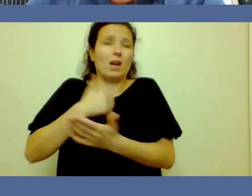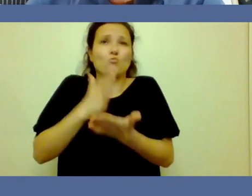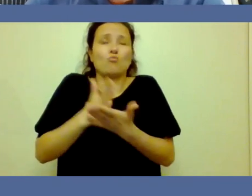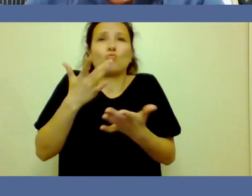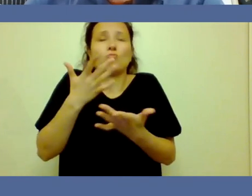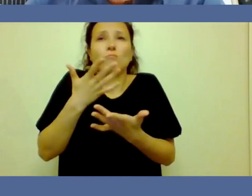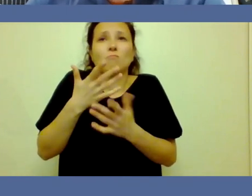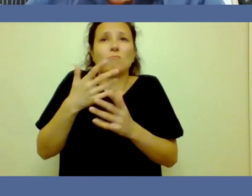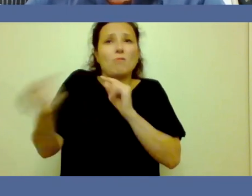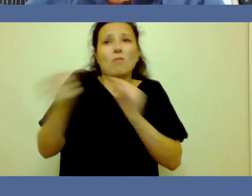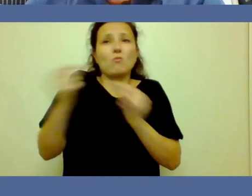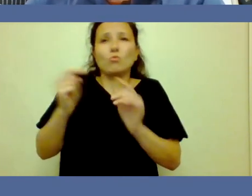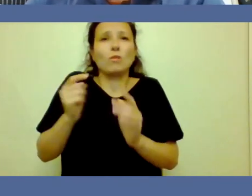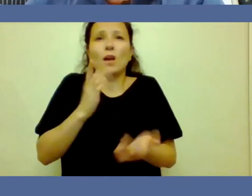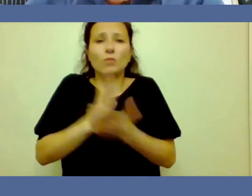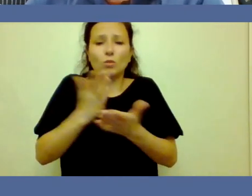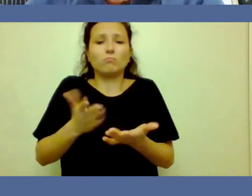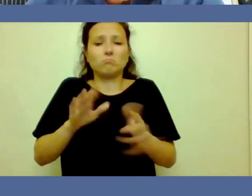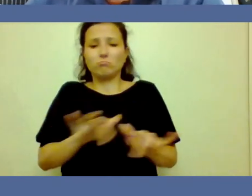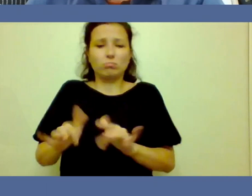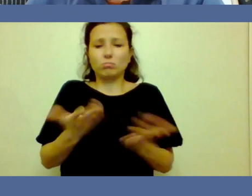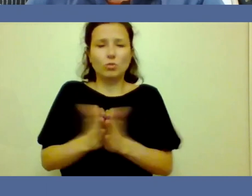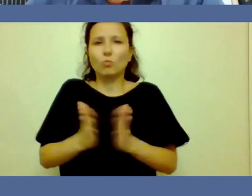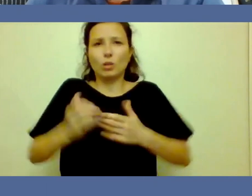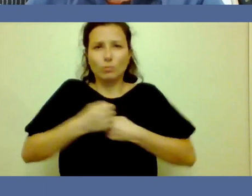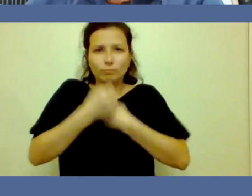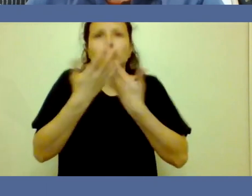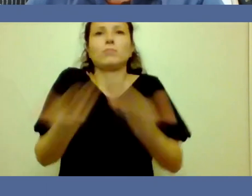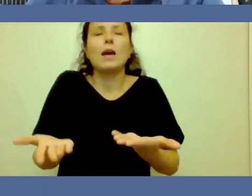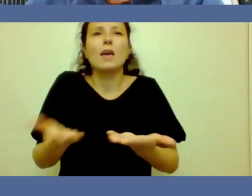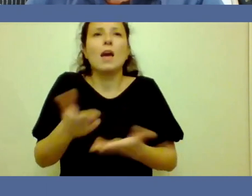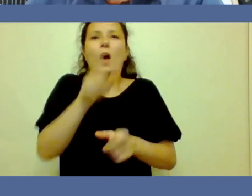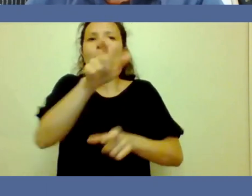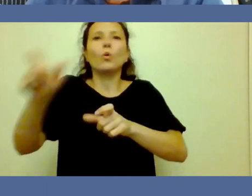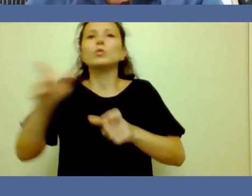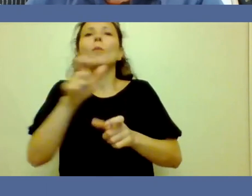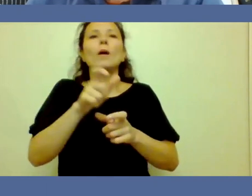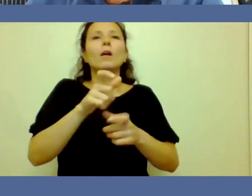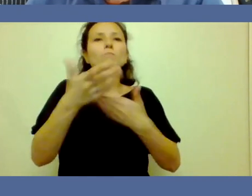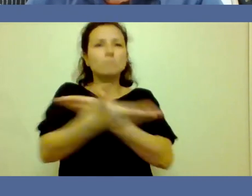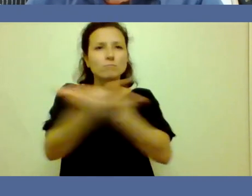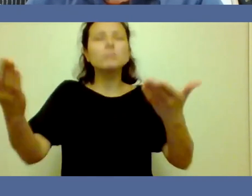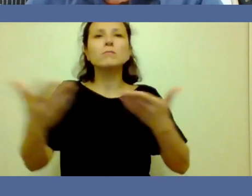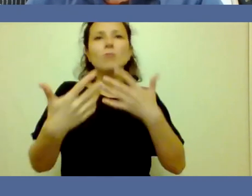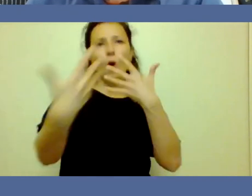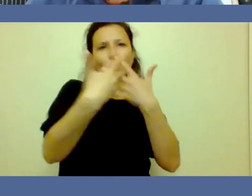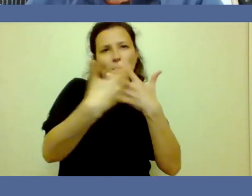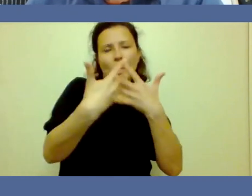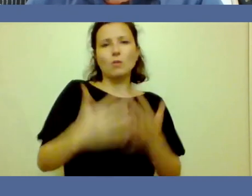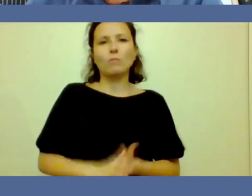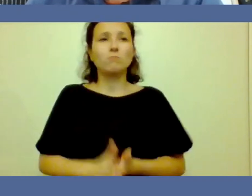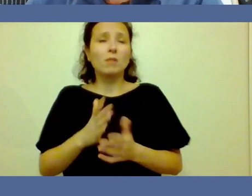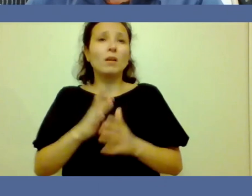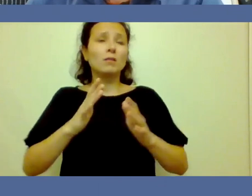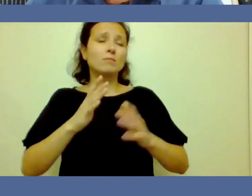co zapisuję w książce. I tyle mogę państwu dać z siebie, a potem to już państwo oceniacie. Mówię teraz o państwie, czyli